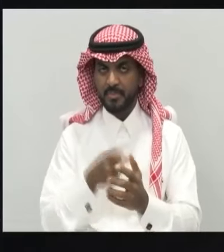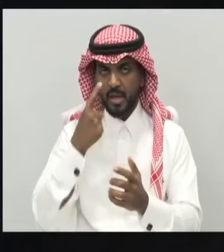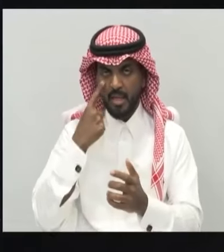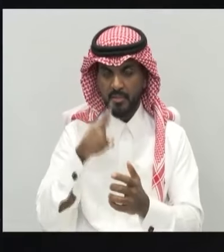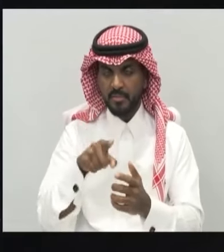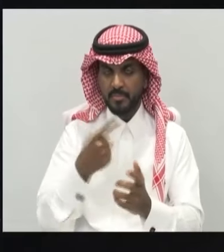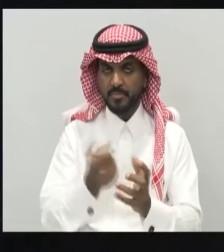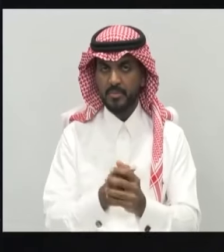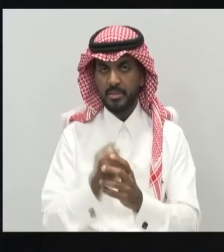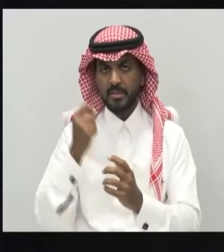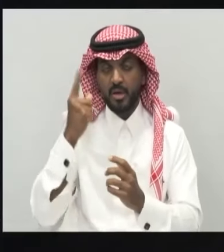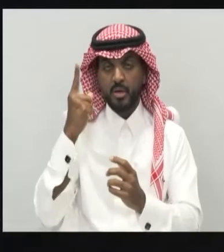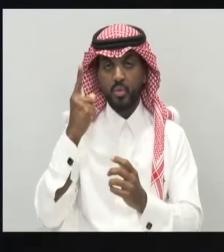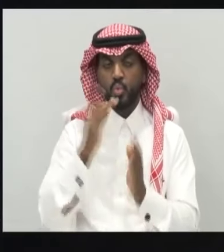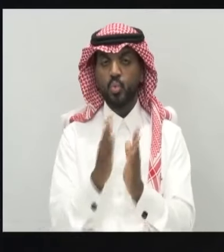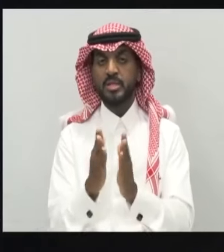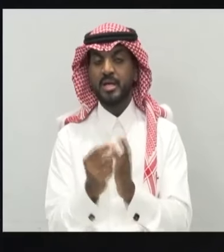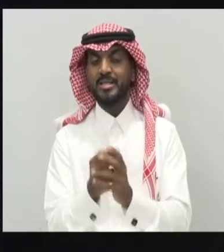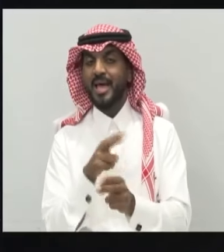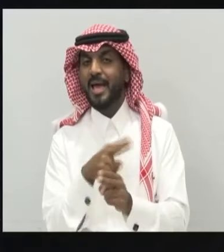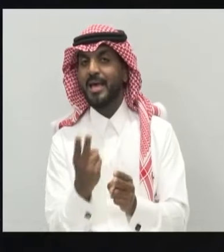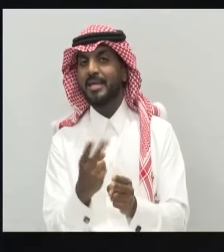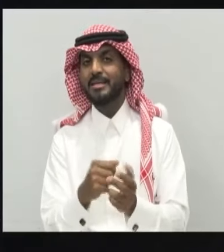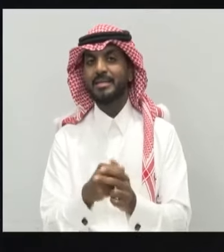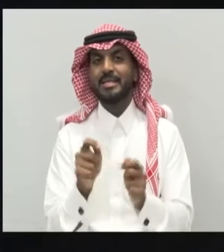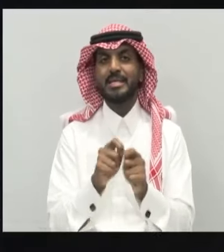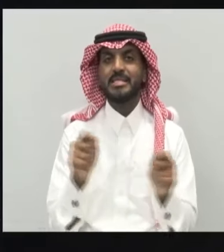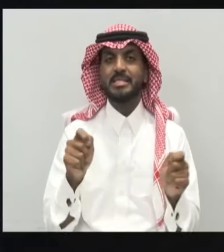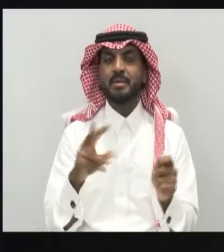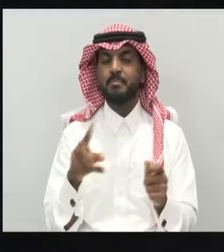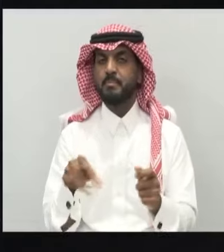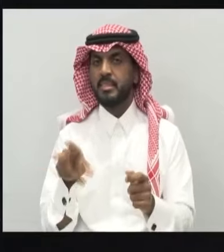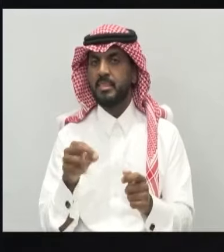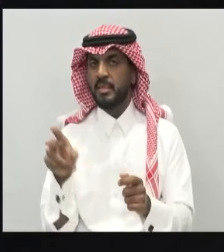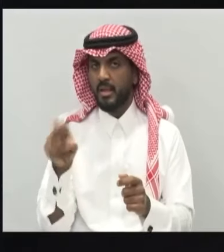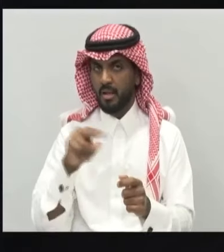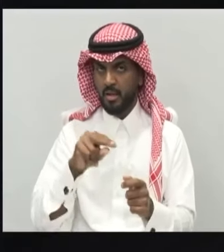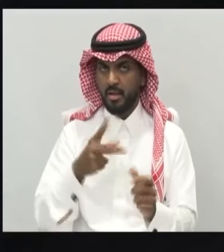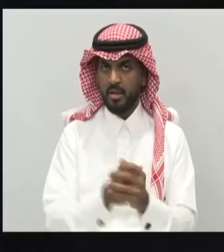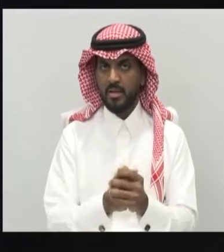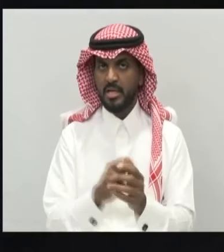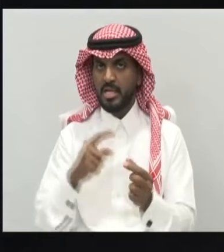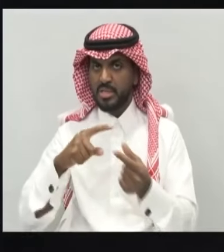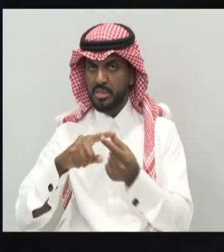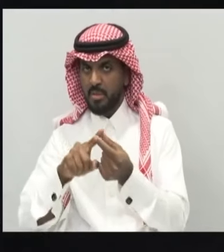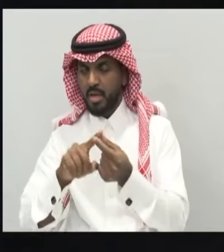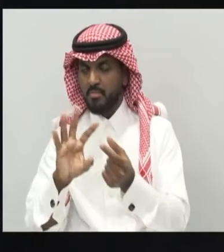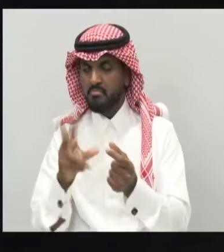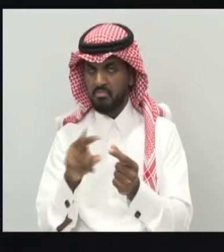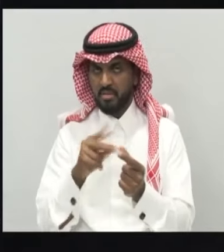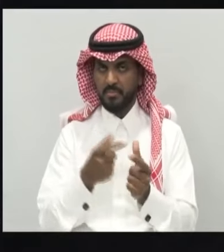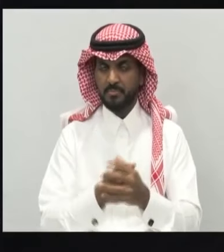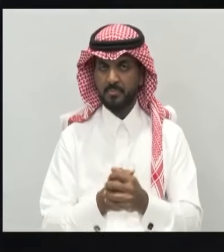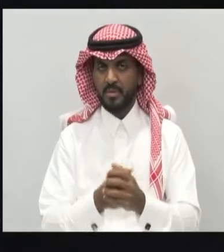النظر تتذكرون قلنا الوحدات الغير قياسيه يا ابطال مثل ماذا مثل عرض الاصبع كم تتوقع يا